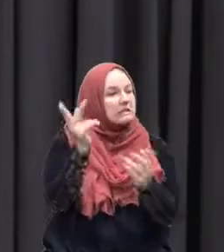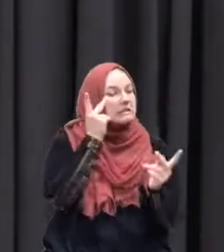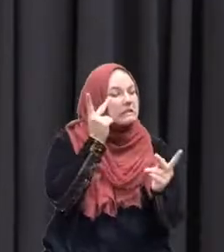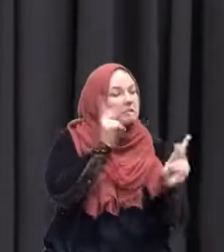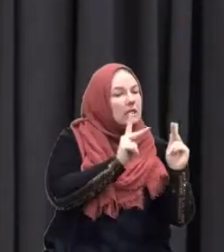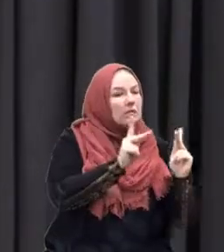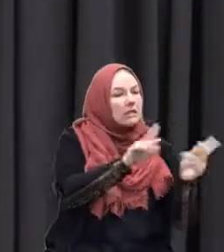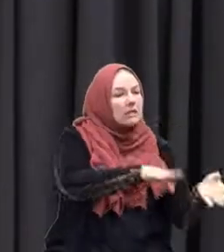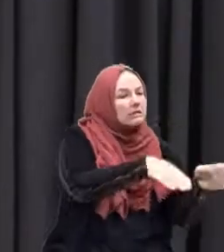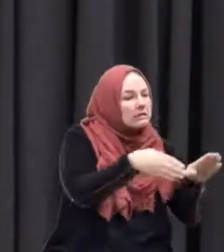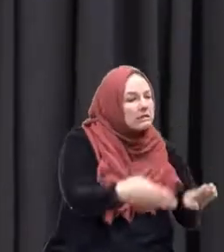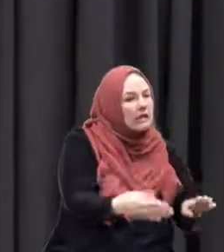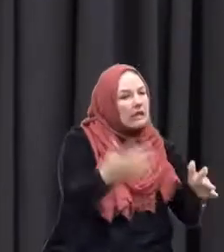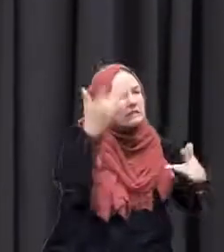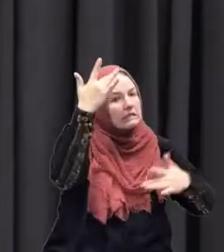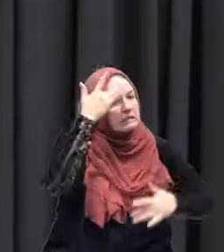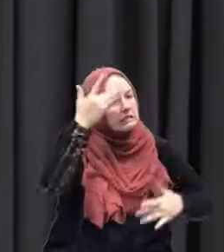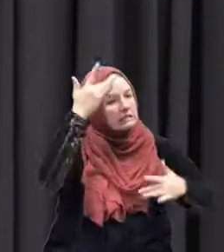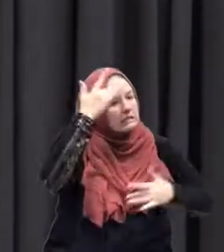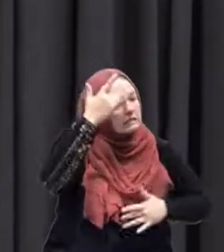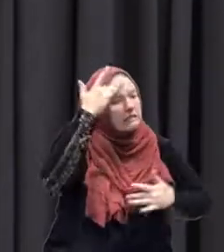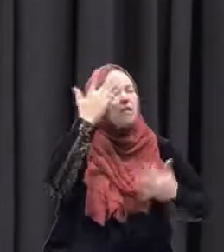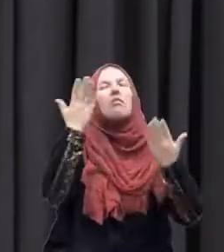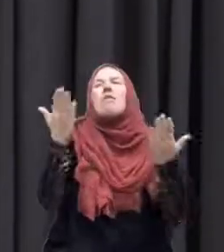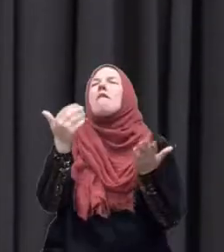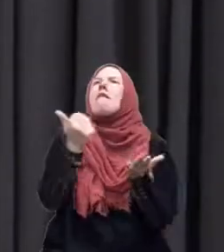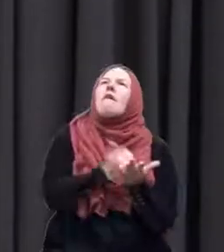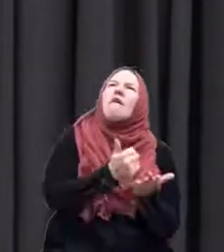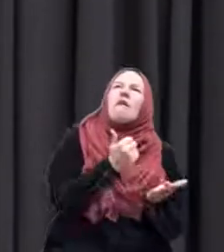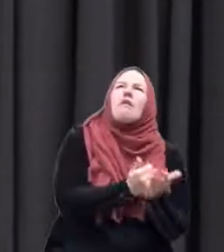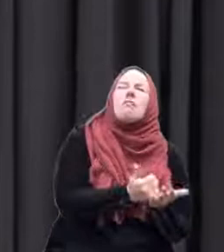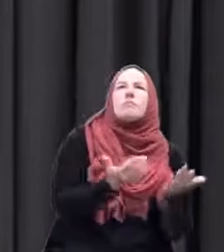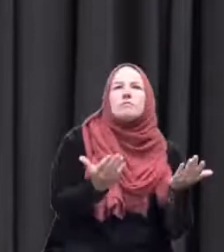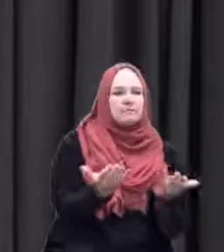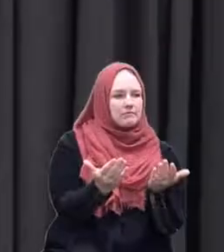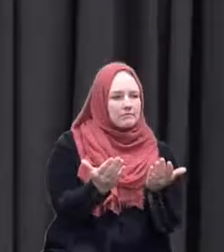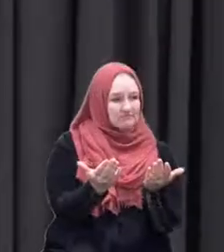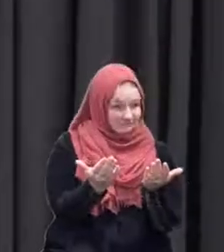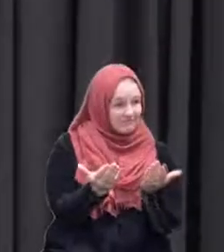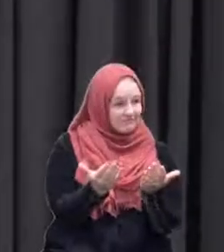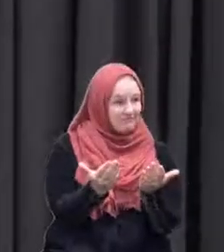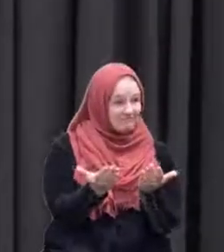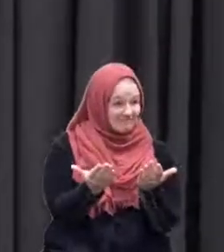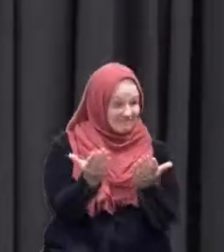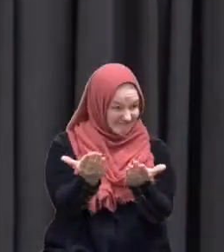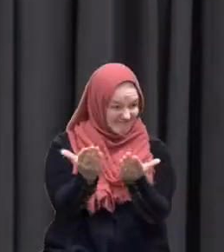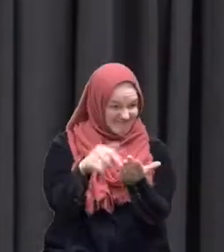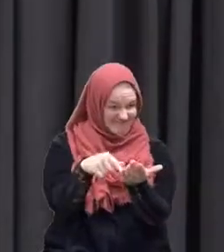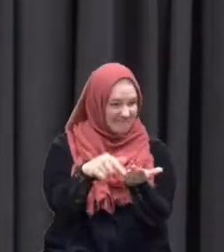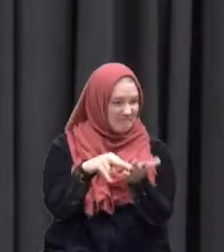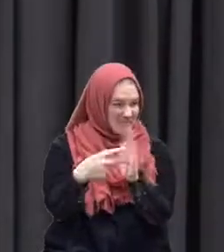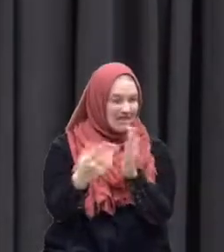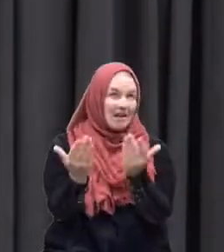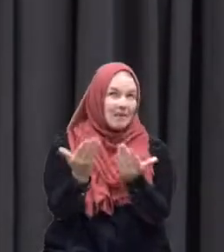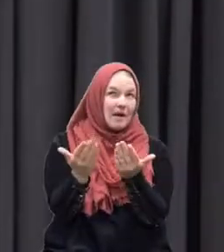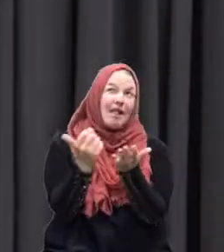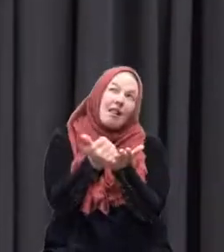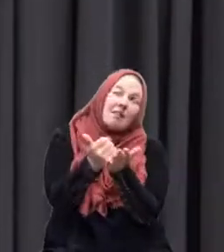والطغاة والجبارين والمعتدين فإنهم لا يعجزونك. أقول قولي هذا وأستغفر الله لي